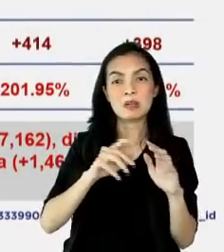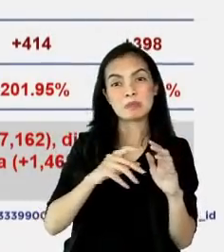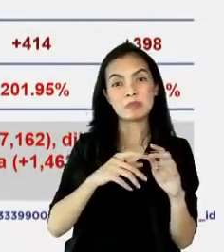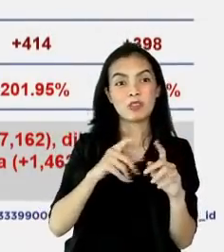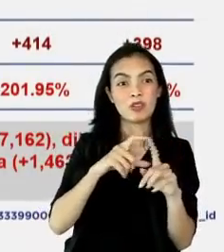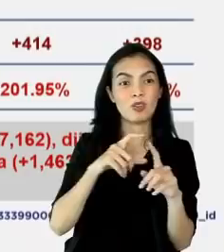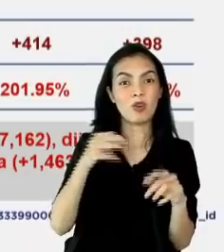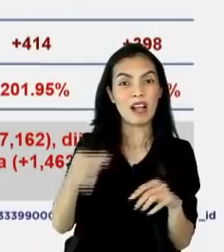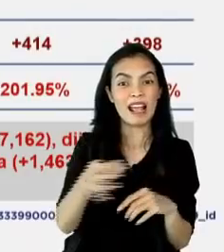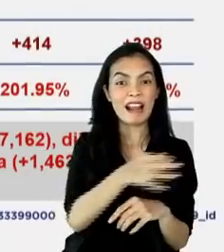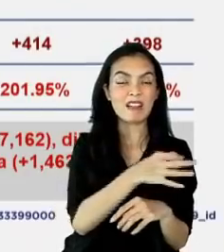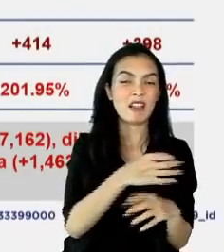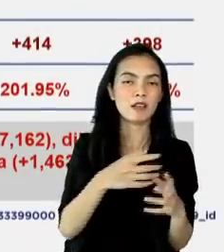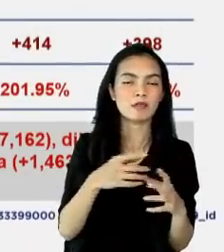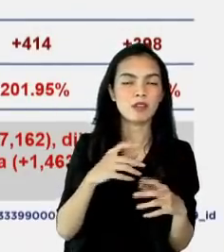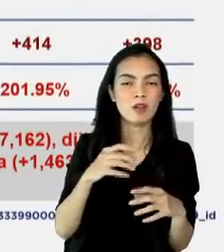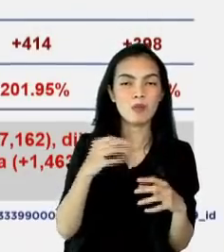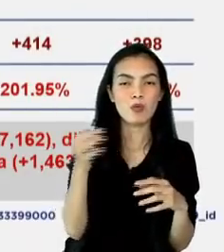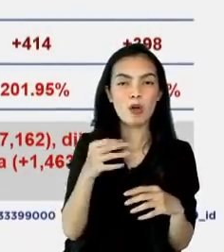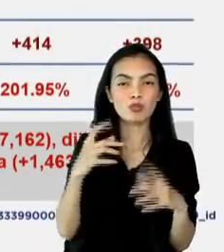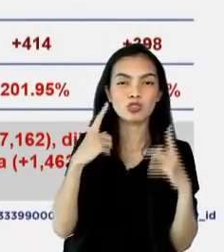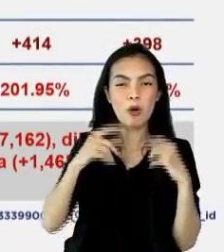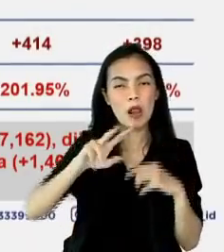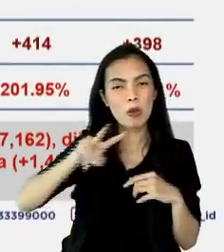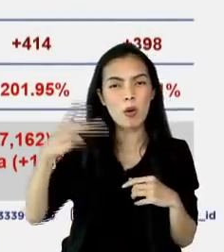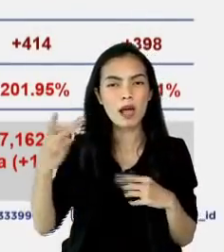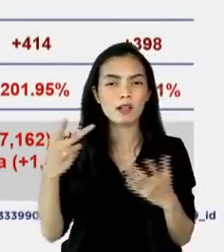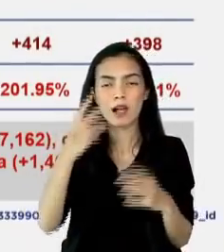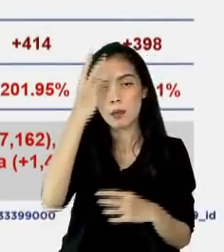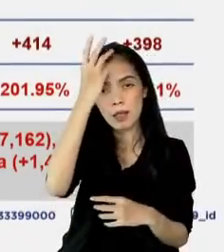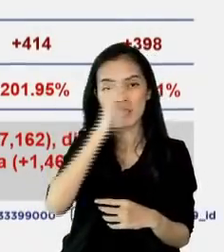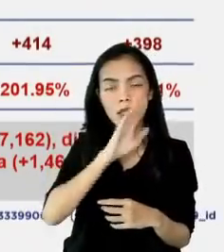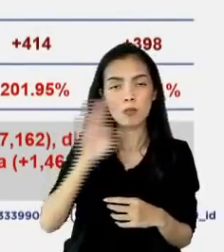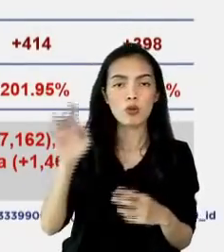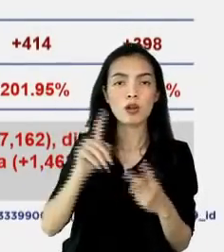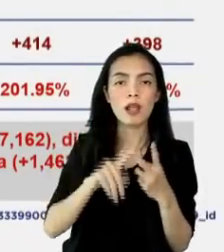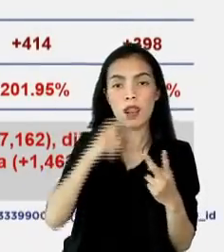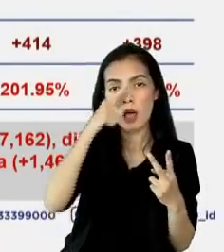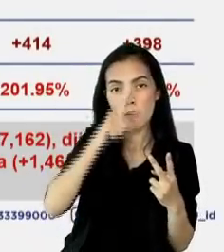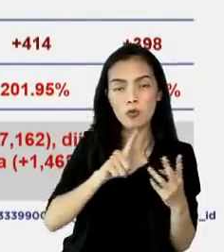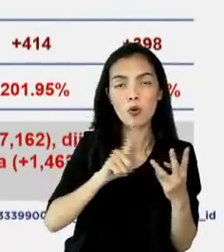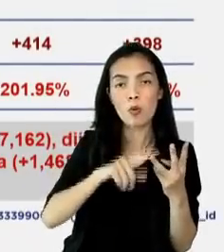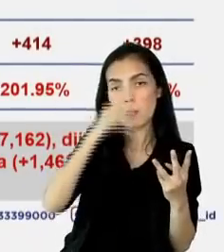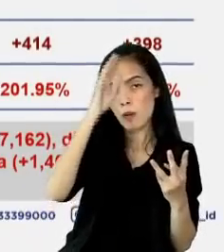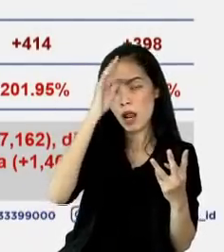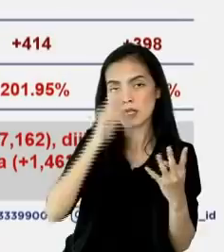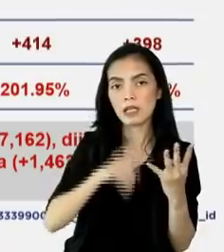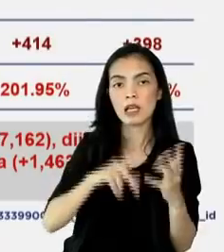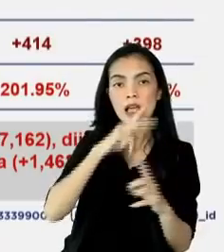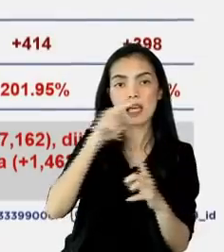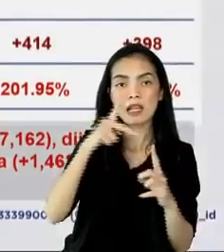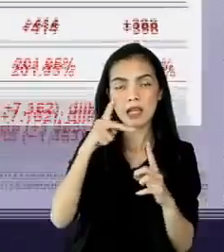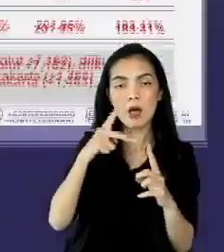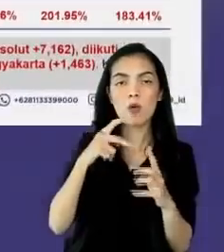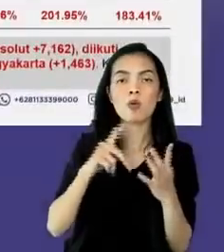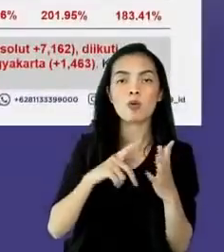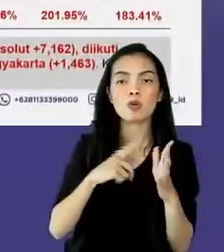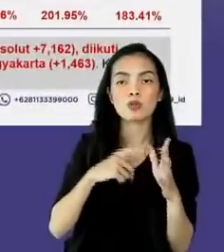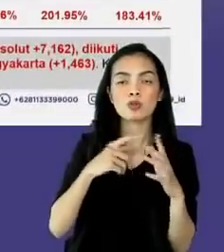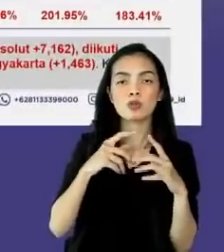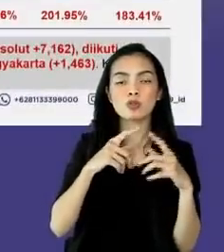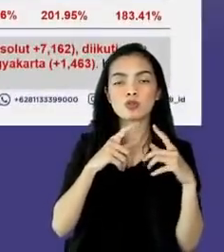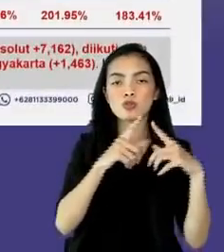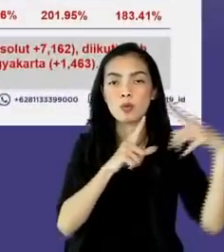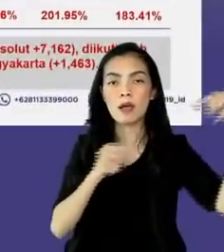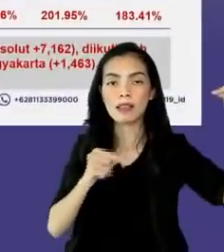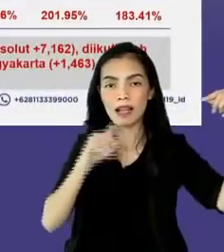di luar Jawa, di luar Pulau Jawa ya, ada Kalimantan Timur, ada Lampung, ada Bali, Kepulauan Riau dan Sumatera Selatan. Tetap ini